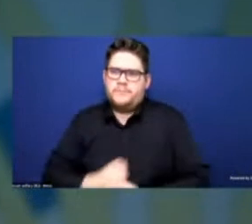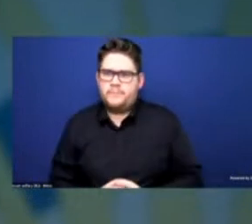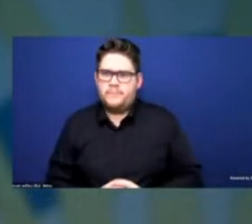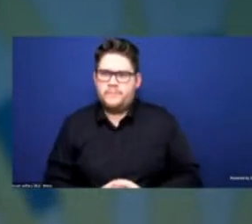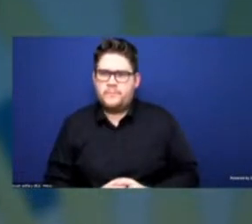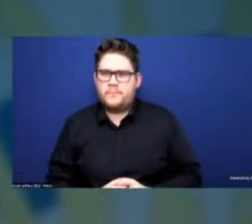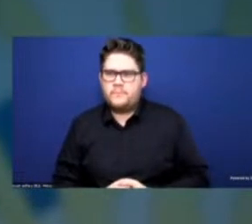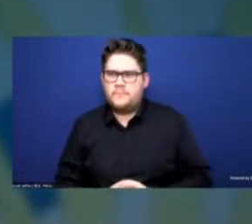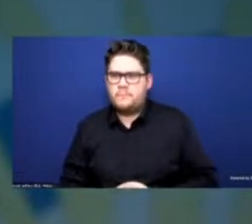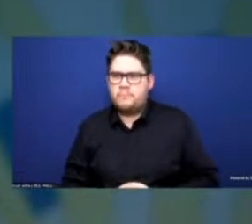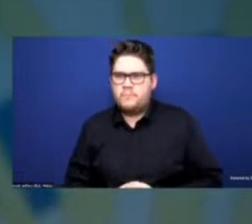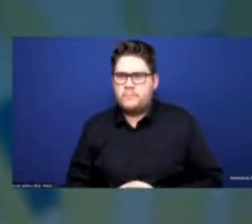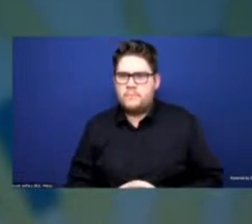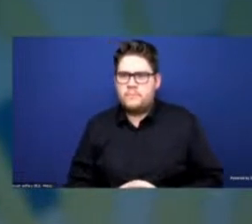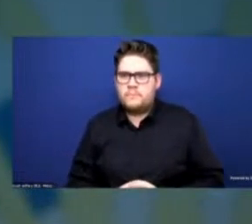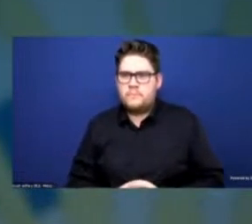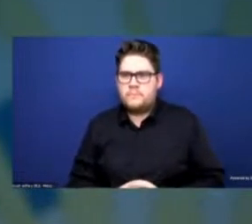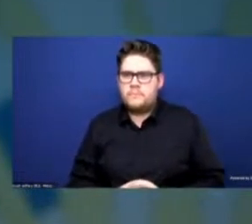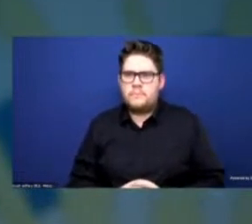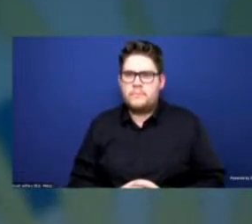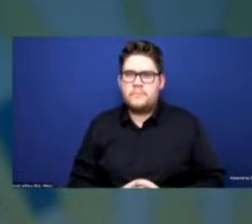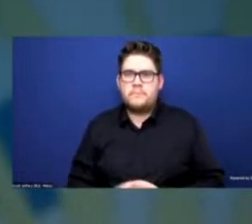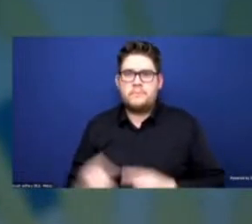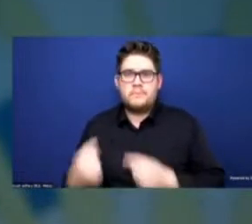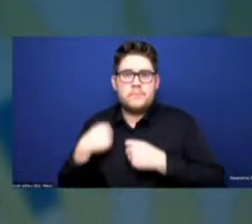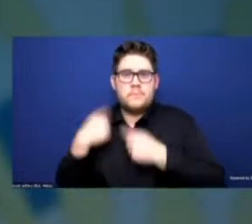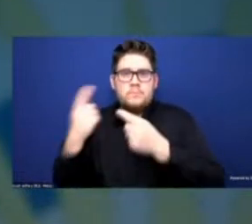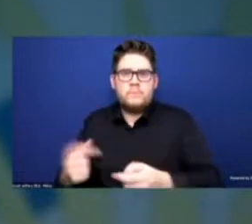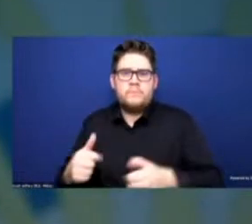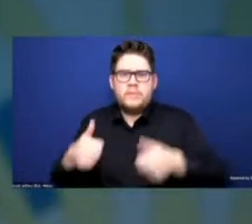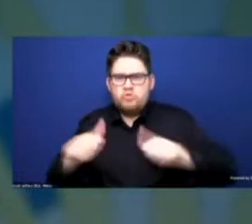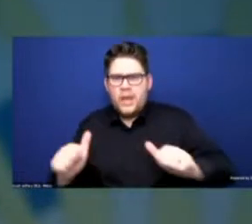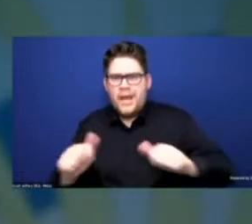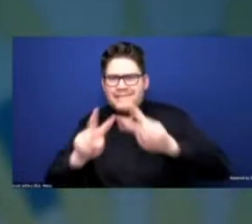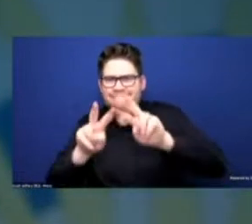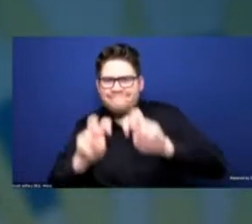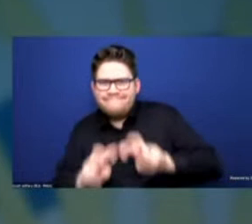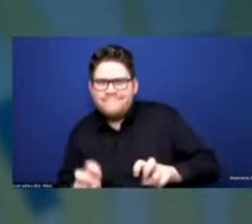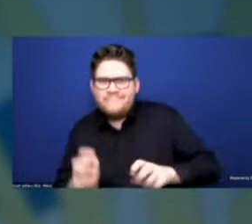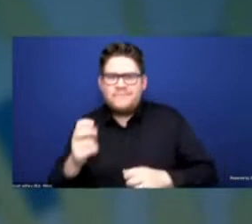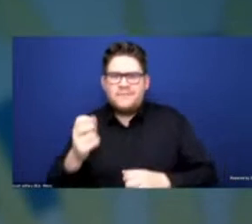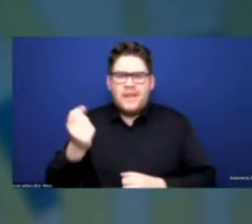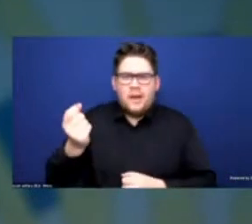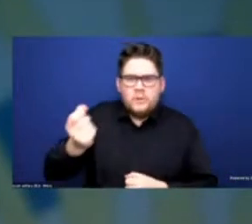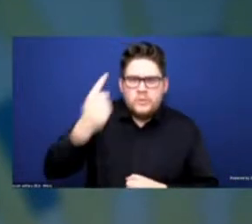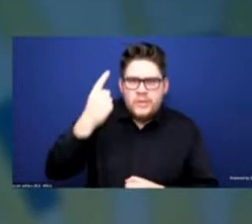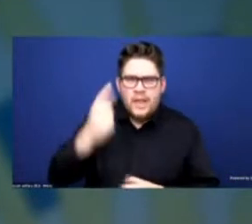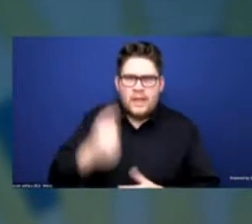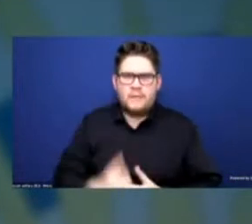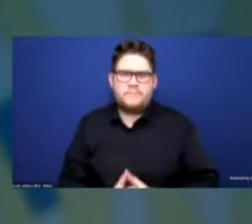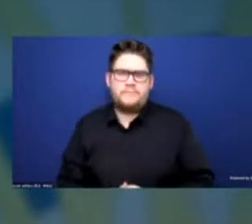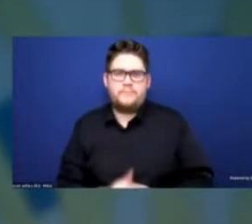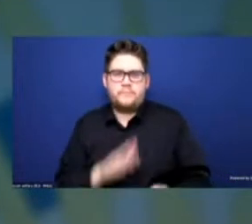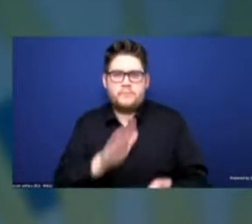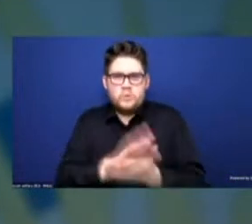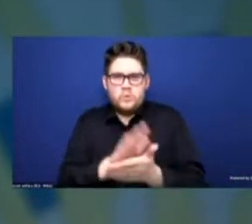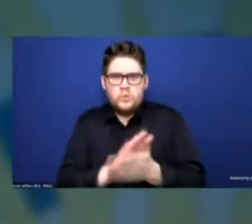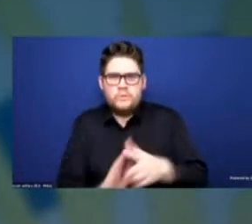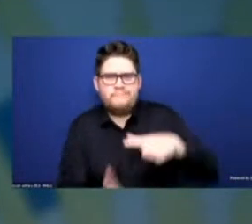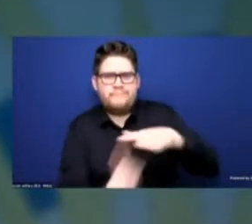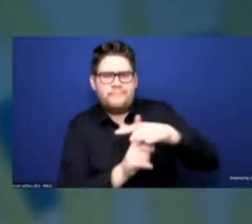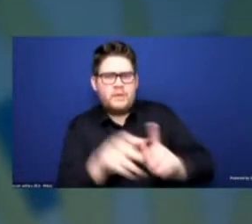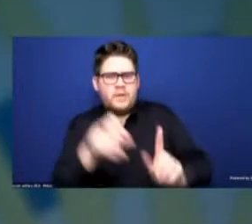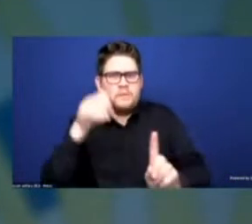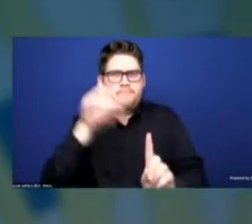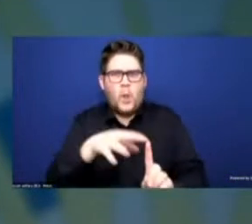学校局他们这个学校里边的这个传播的这个研究调查，那么也